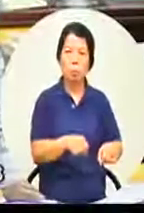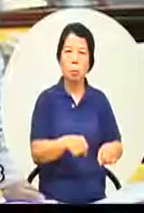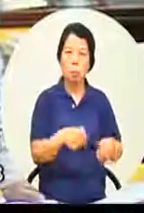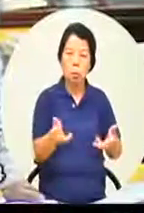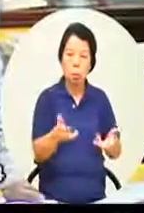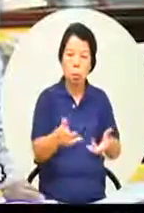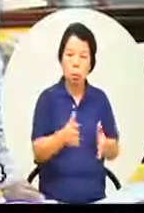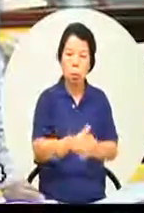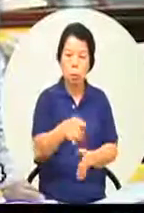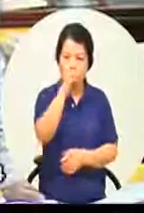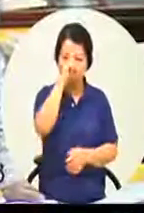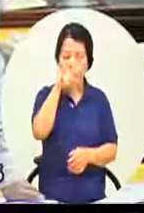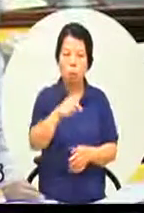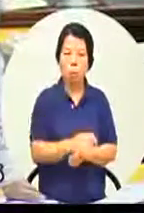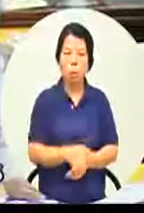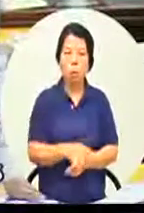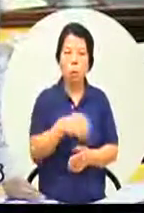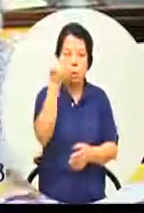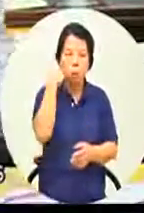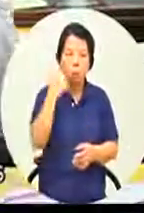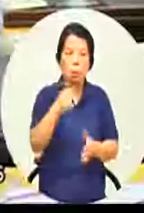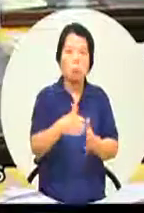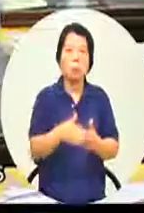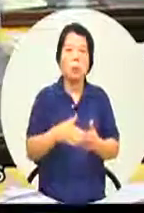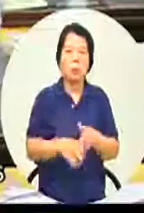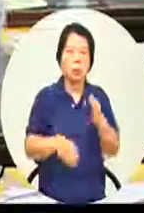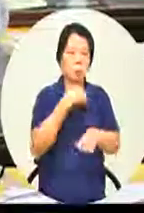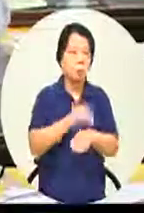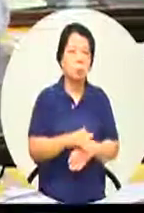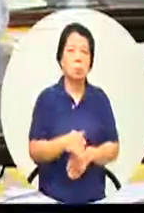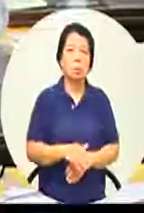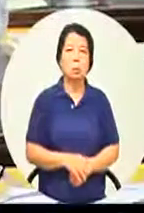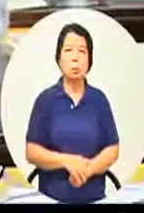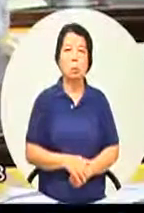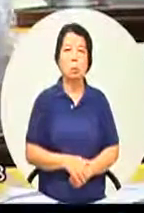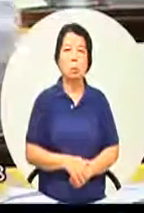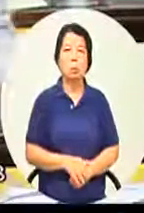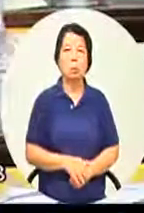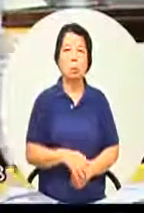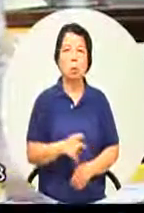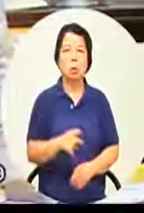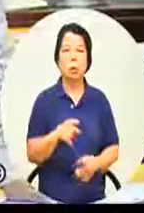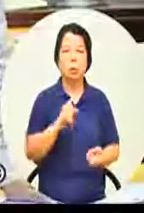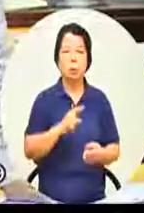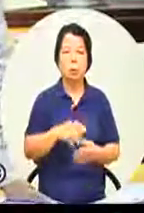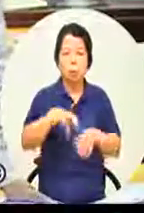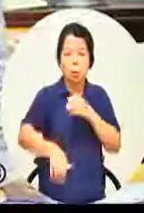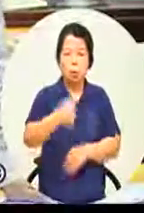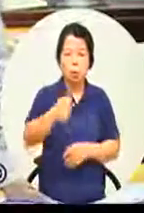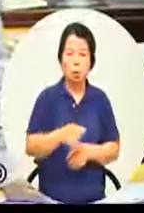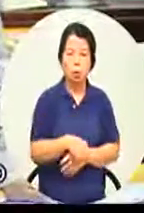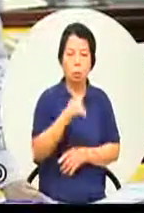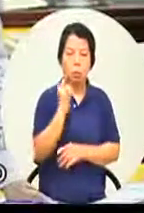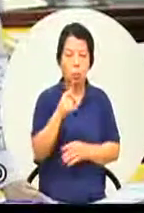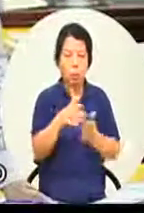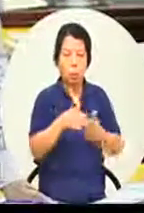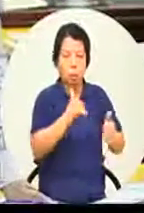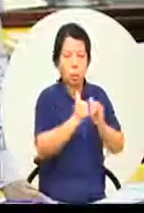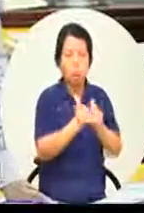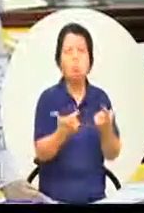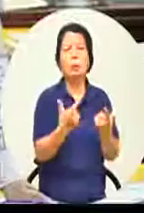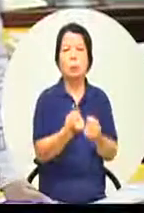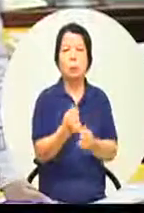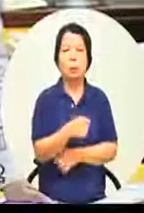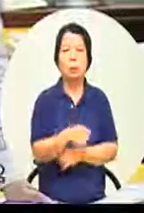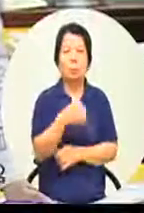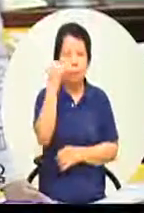期待它可以早日完成。我想期待早日完成是不只是局长你们的期待啦，包含市民都可以期待它早日完成。